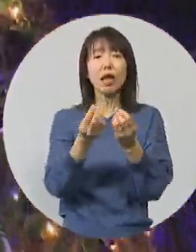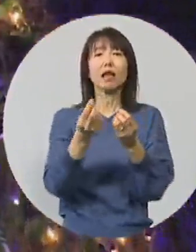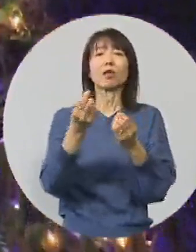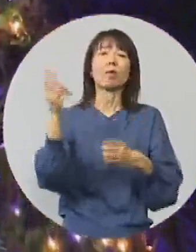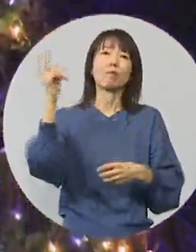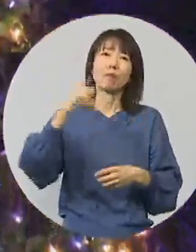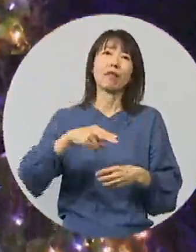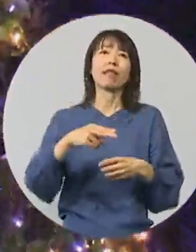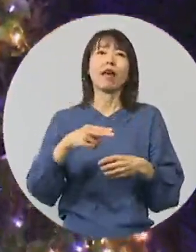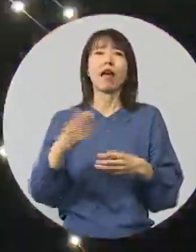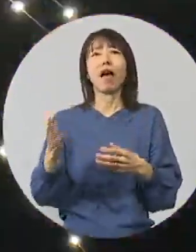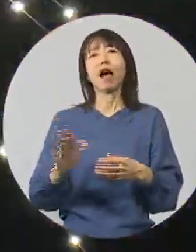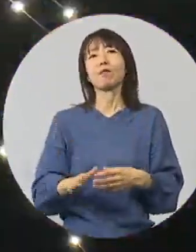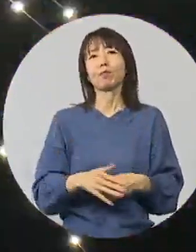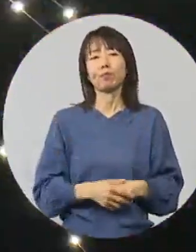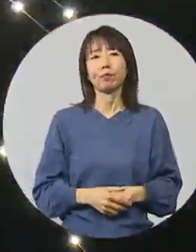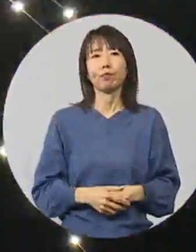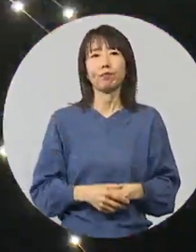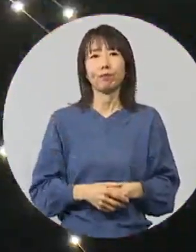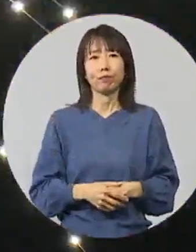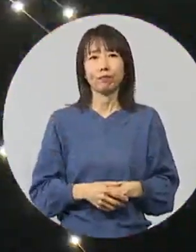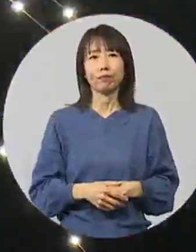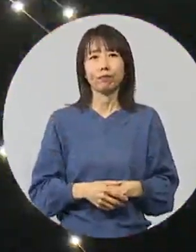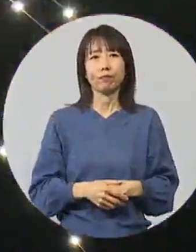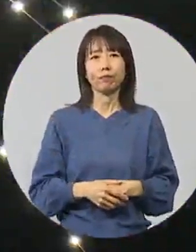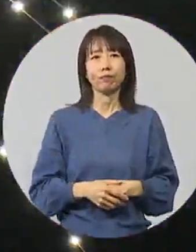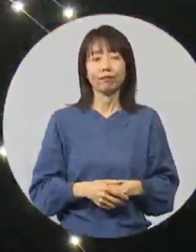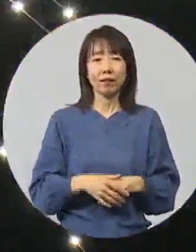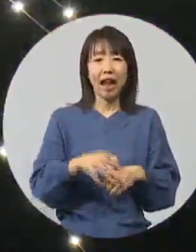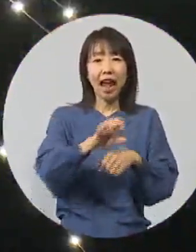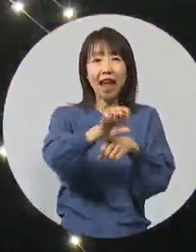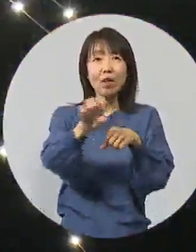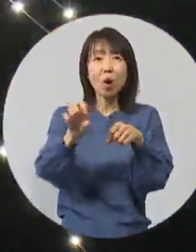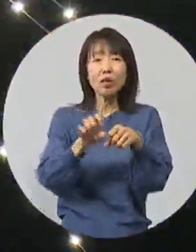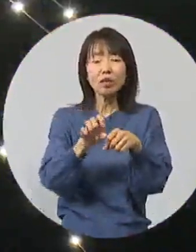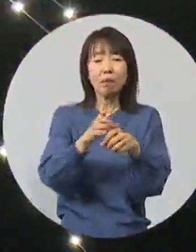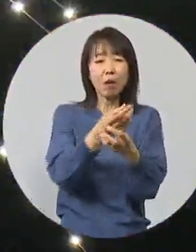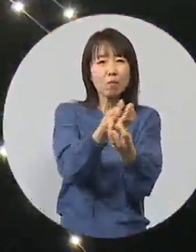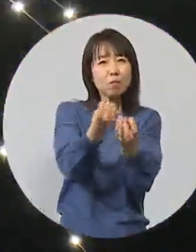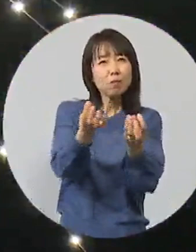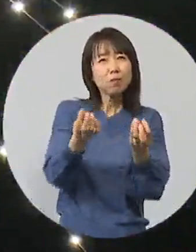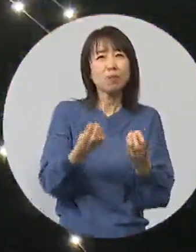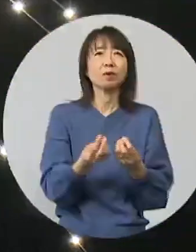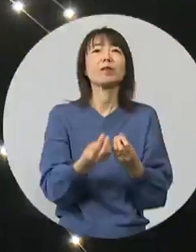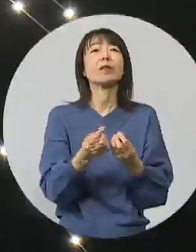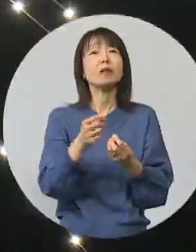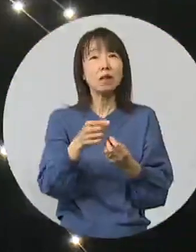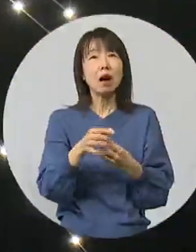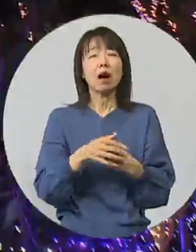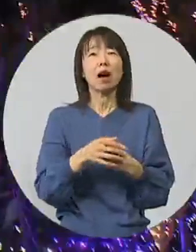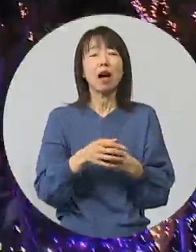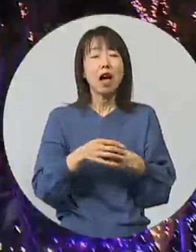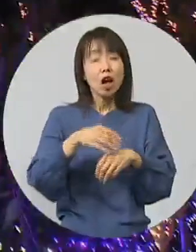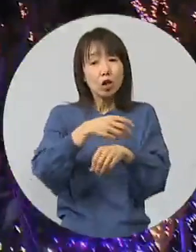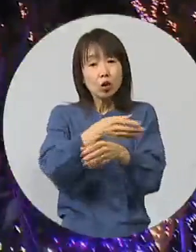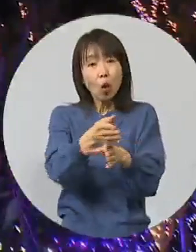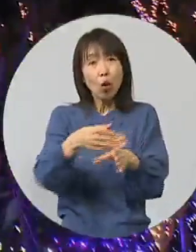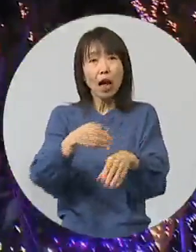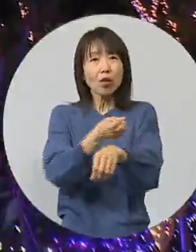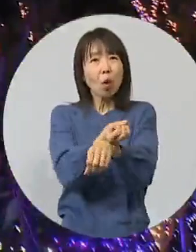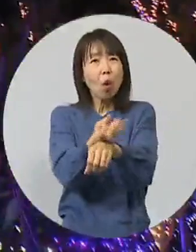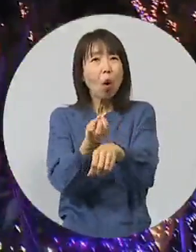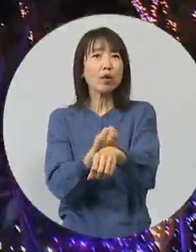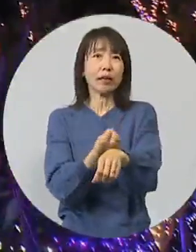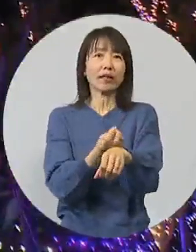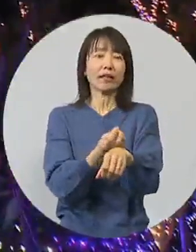されています。 湘南の江ノ島を彩る光と色の祭典湘南の宝石は今年